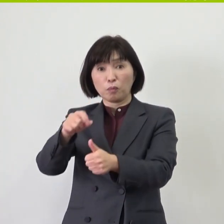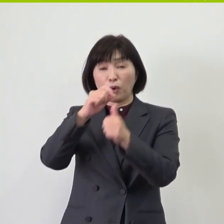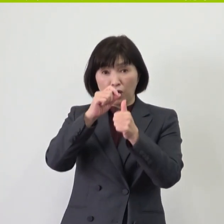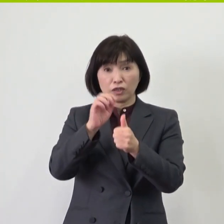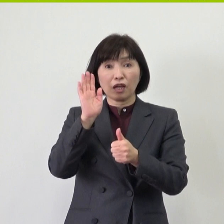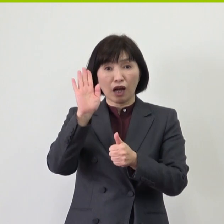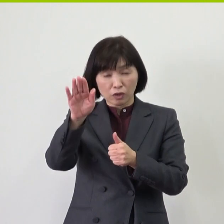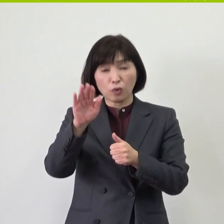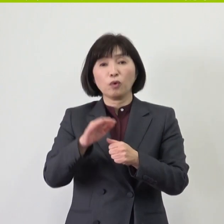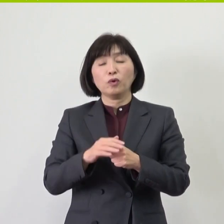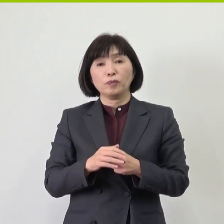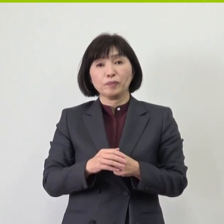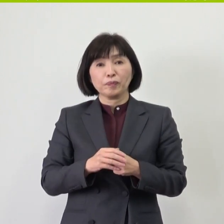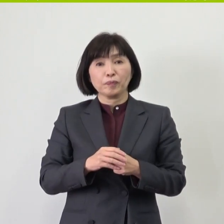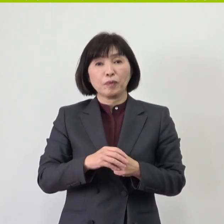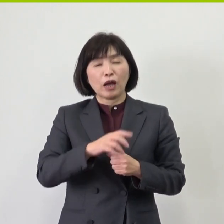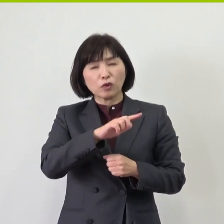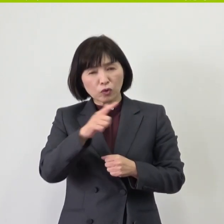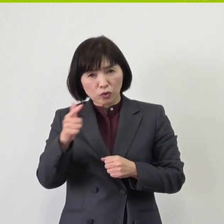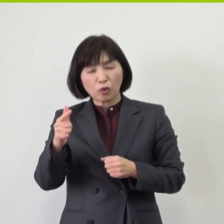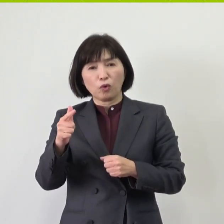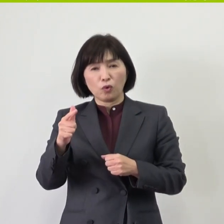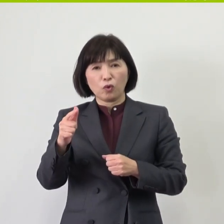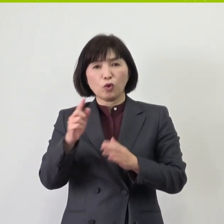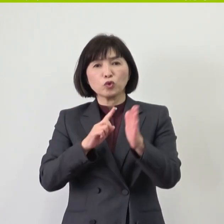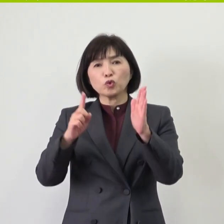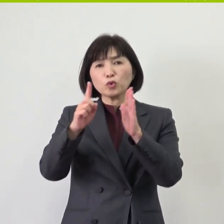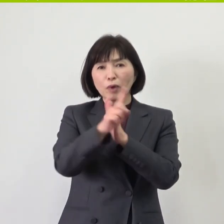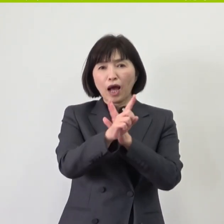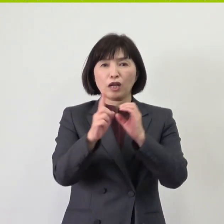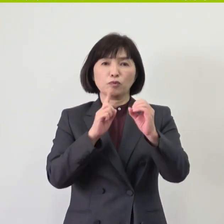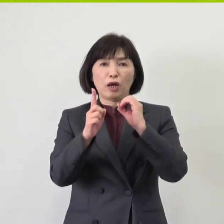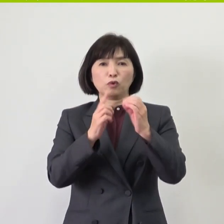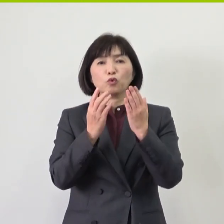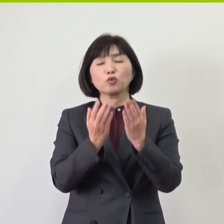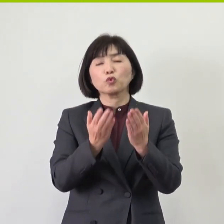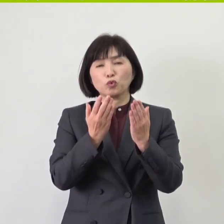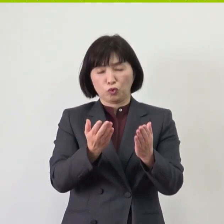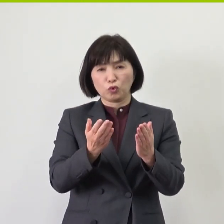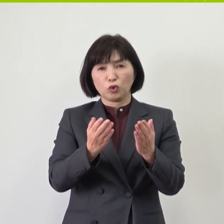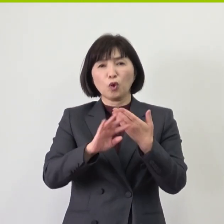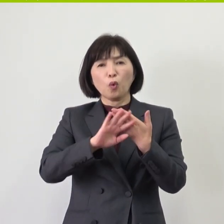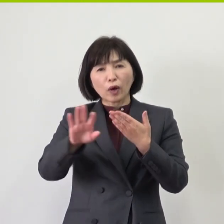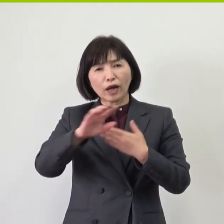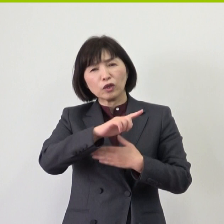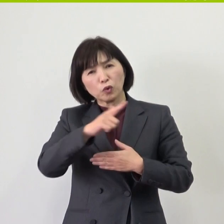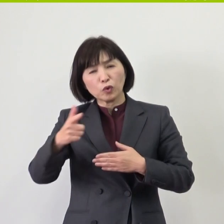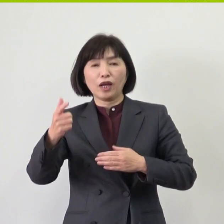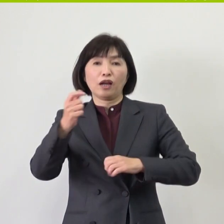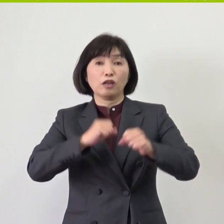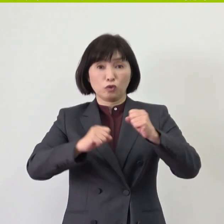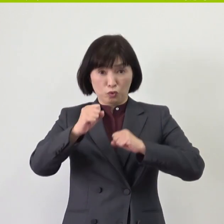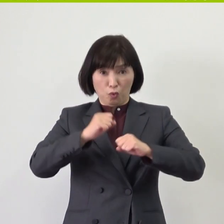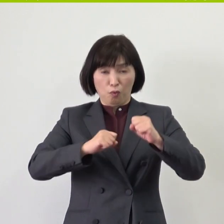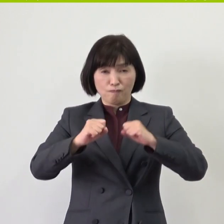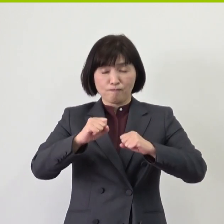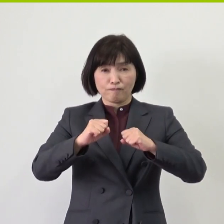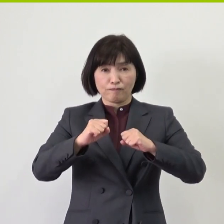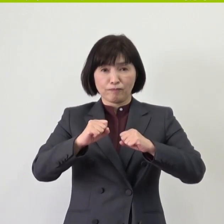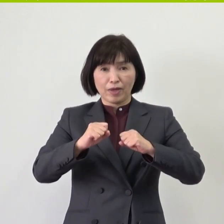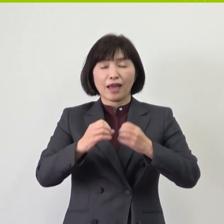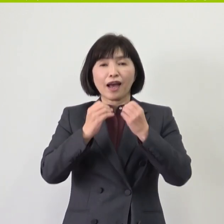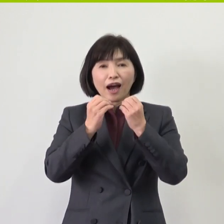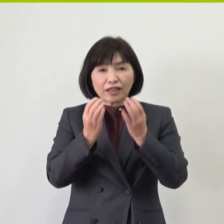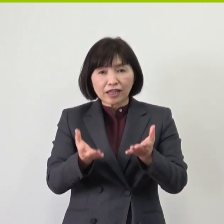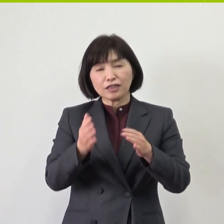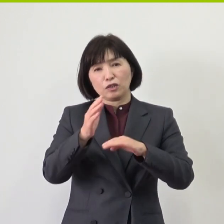就任をされまして、それ以降ですね、スーパースマートスクールであったり世の中化であったり、さまざまな教育改革の